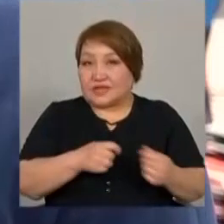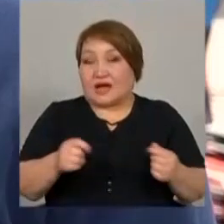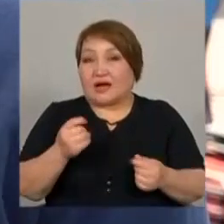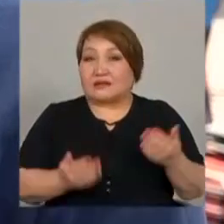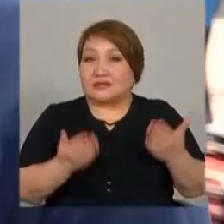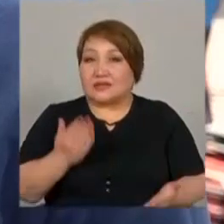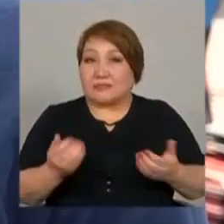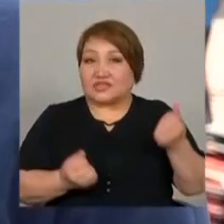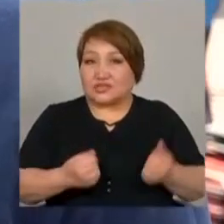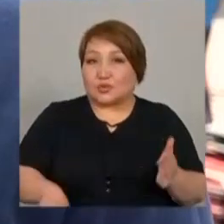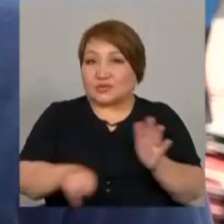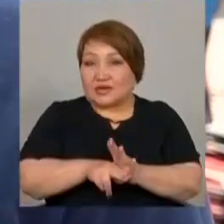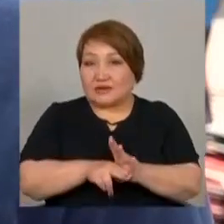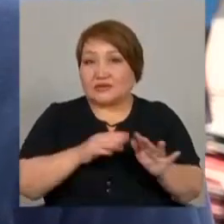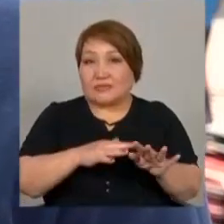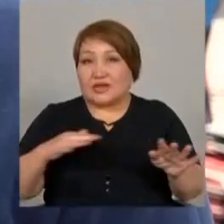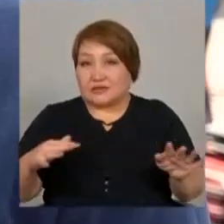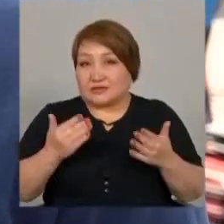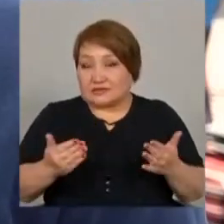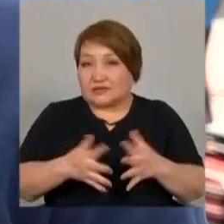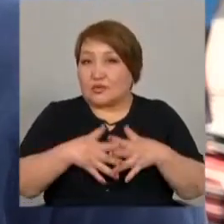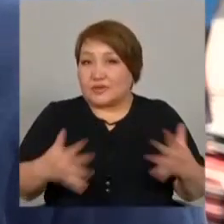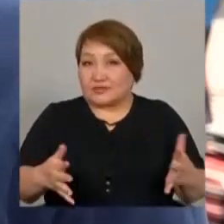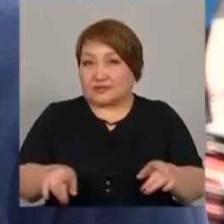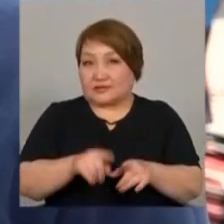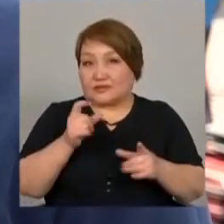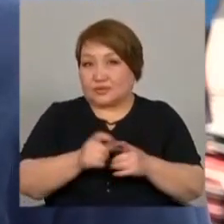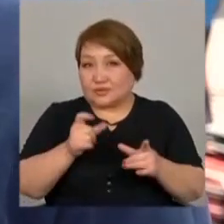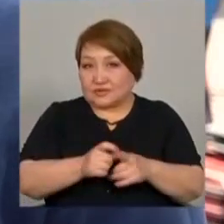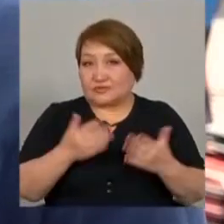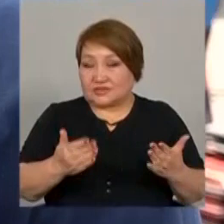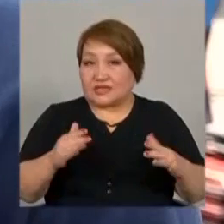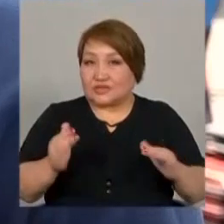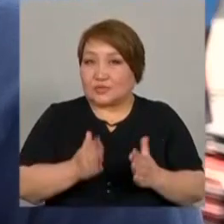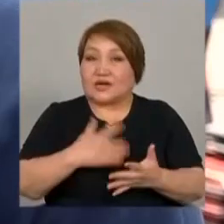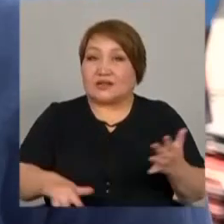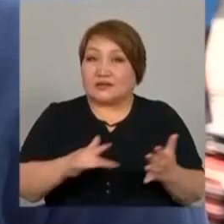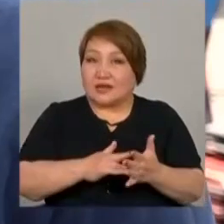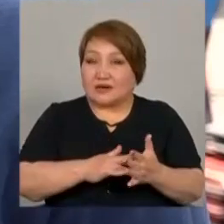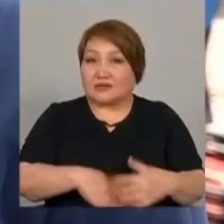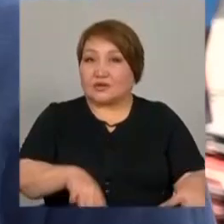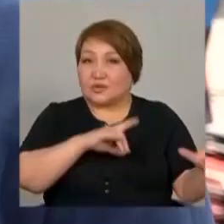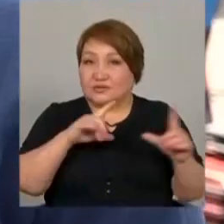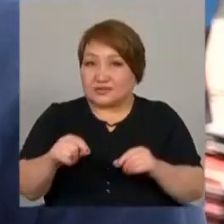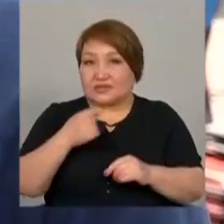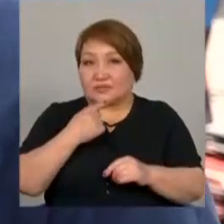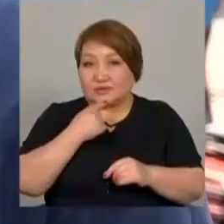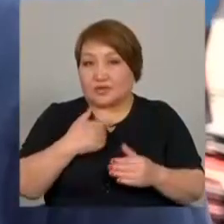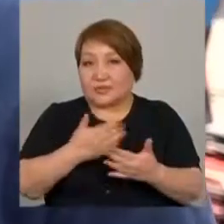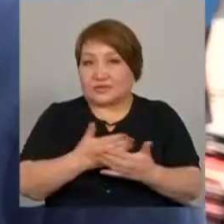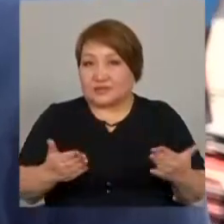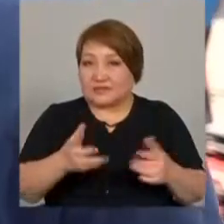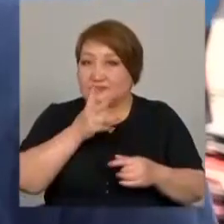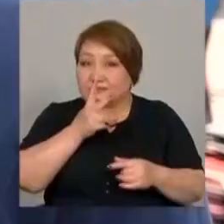отырса, кептеліс қазіргіден де көбейеді деген сөз. Мәжіліс бекіткен шектеулер тек қаладағы қозғалысты қиындатып қана қоймай, біздің де